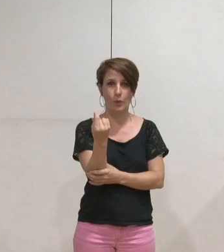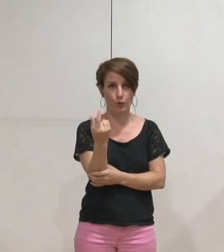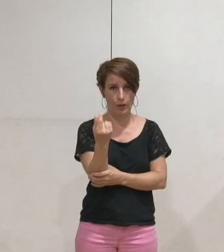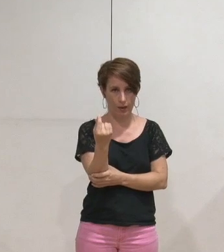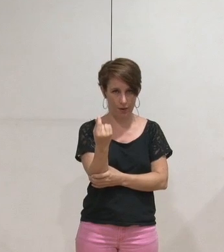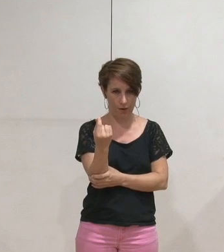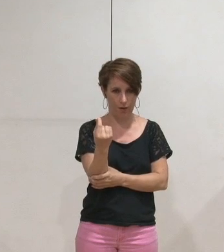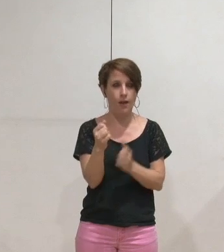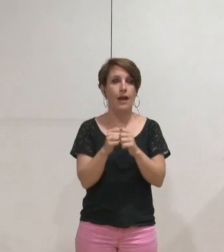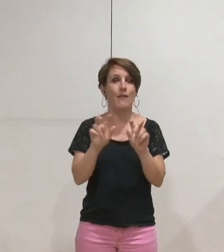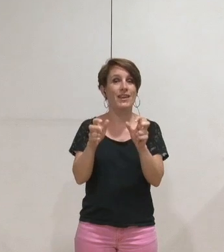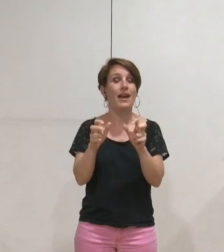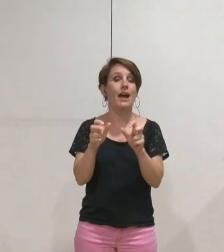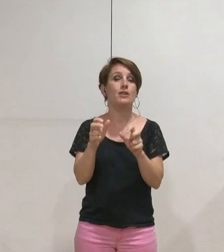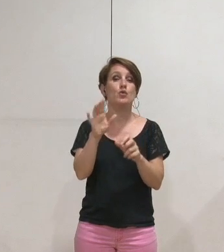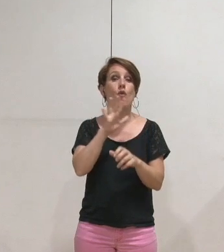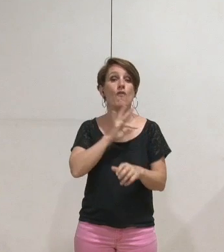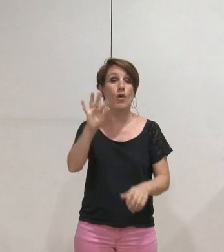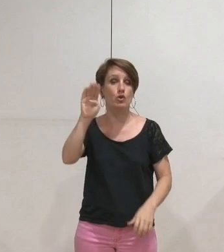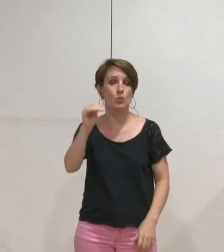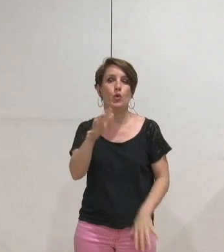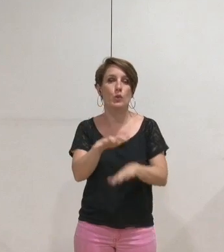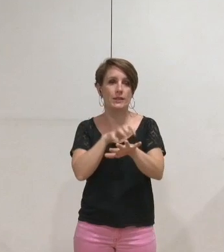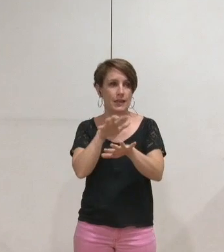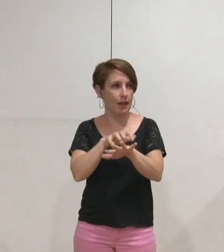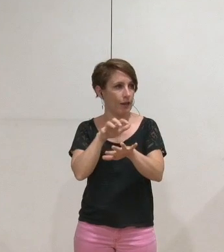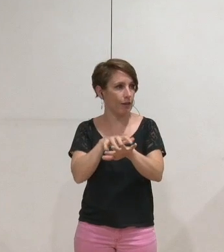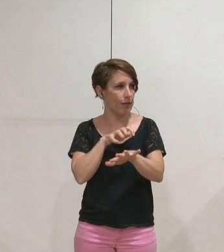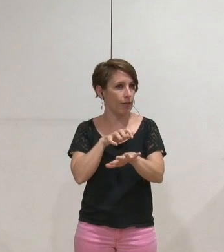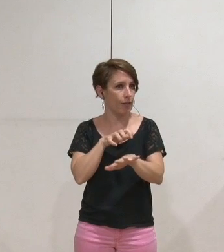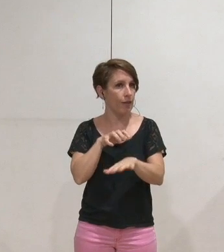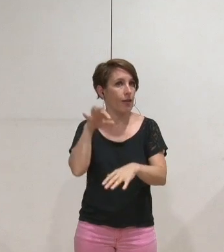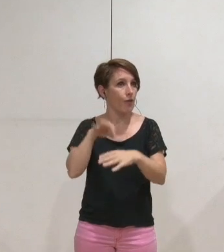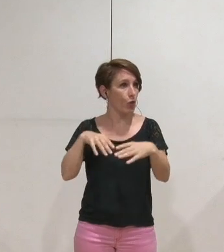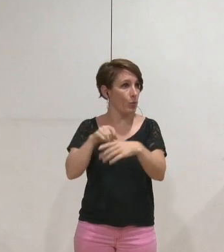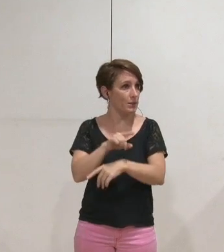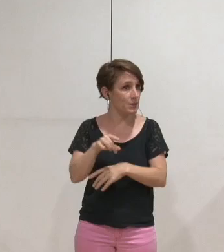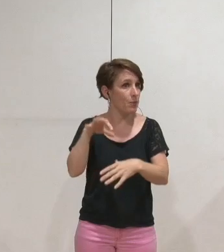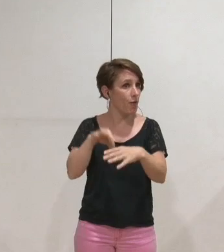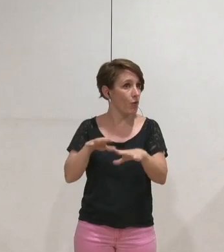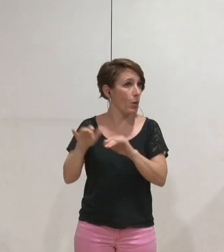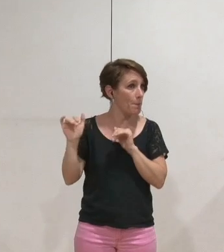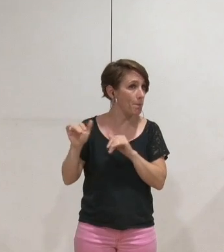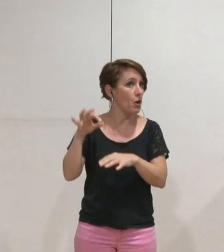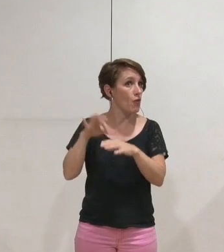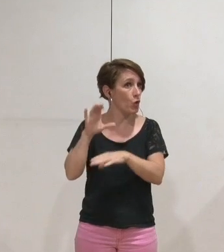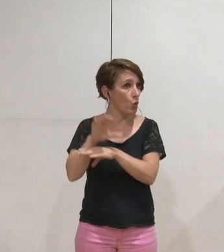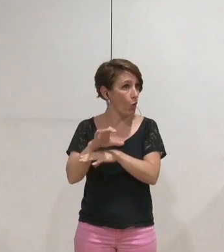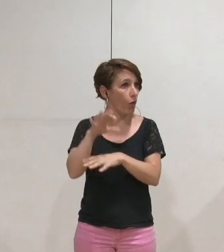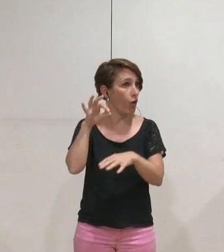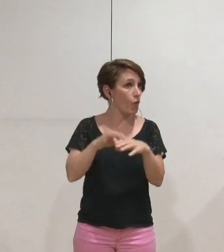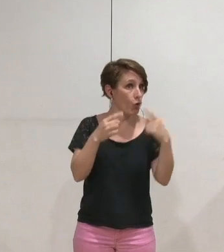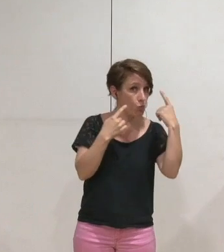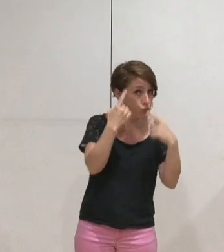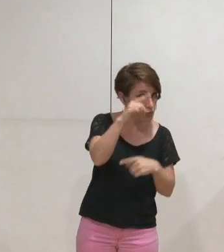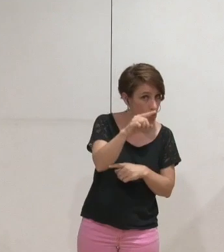avec radio France Bleu iser pour la saison 2015-26 qui ne prend pas part au vote qui s'abstient qui vote contre